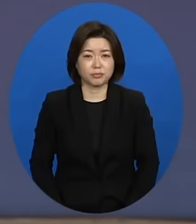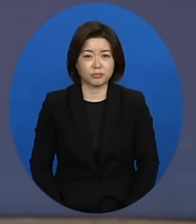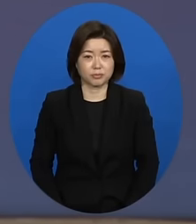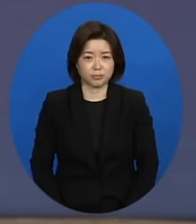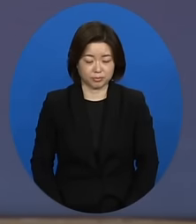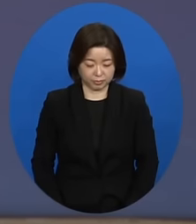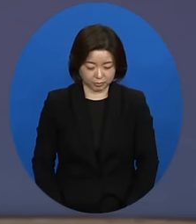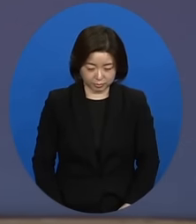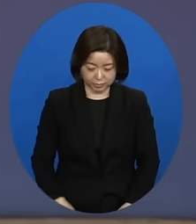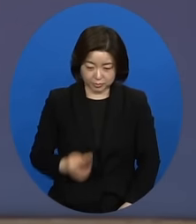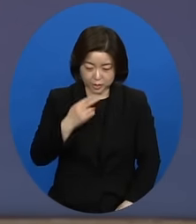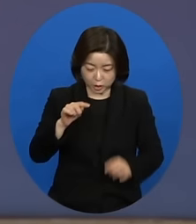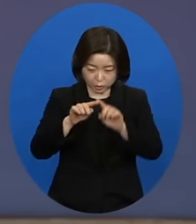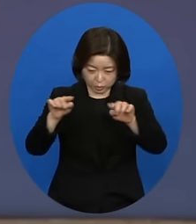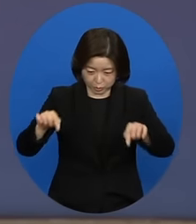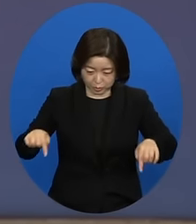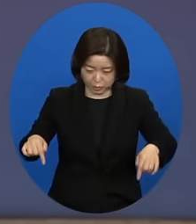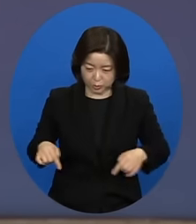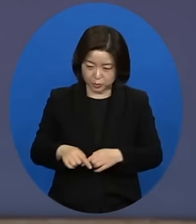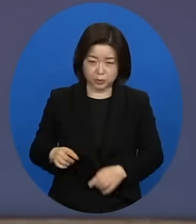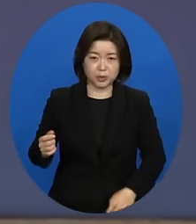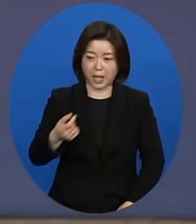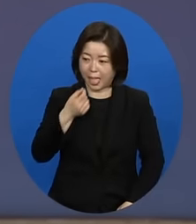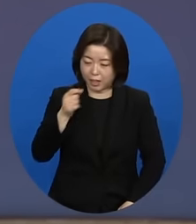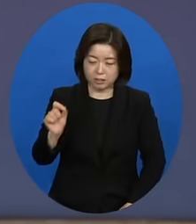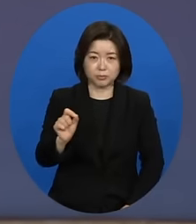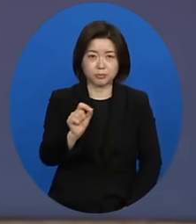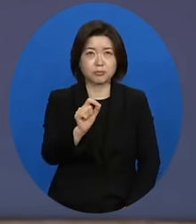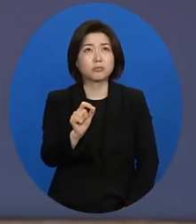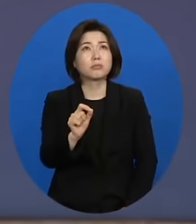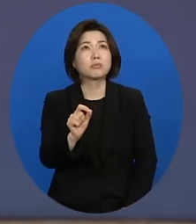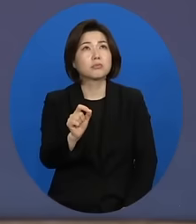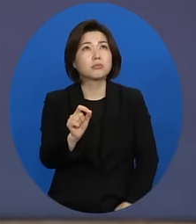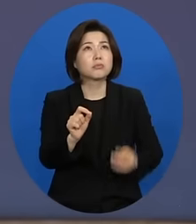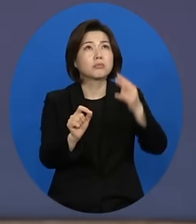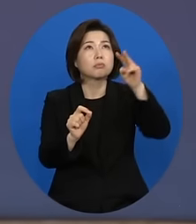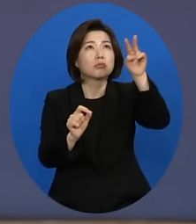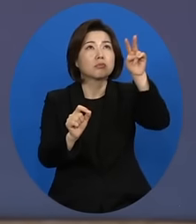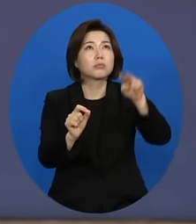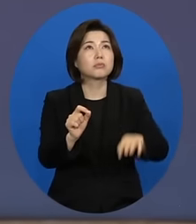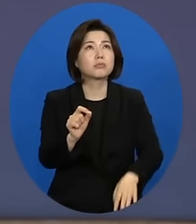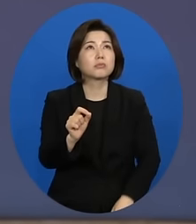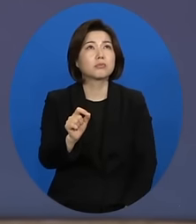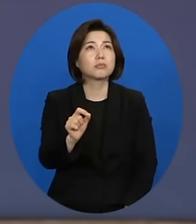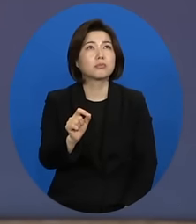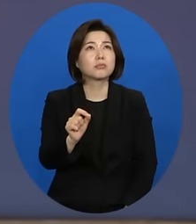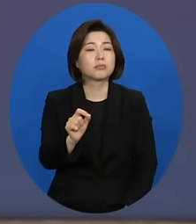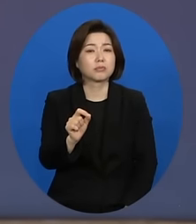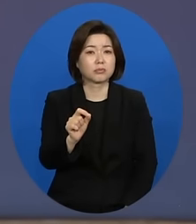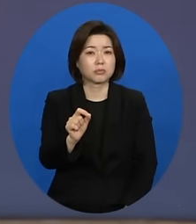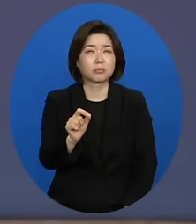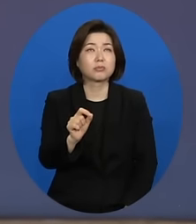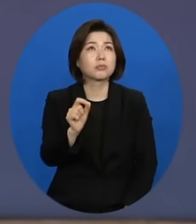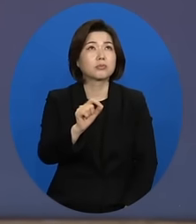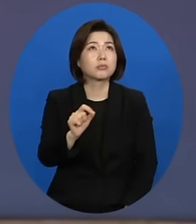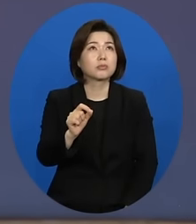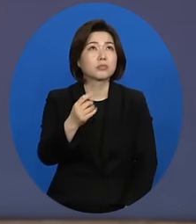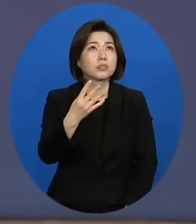종이를 가져다가 펜을 연필을 가지고 이렇게 보고 425